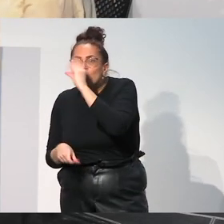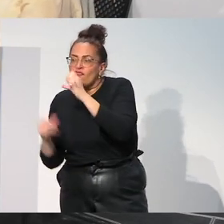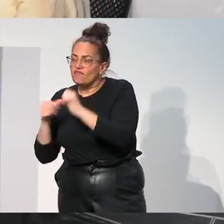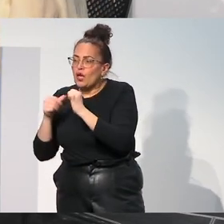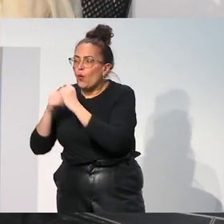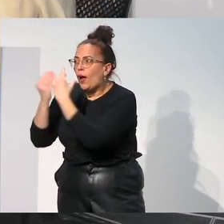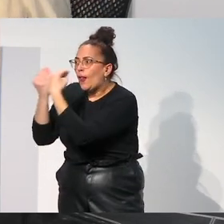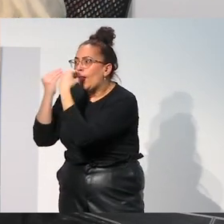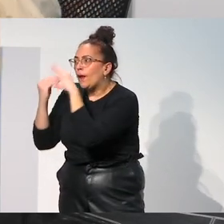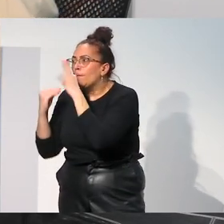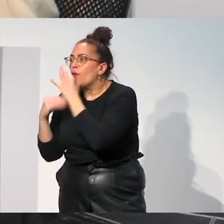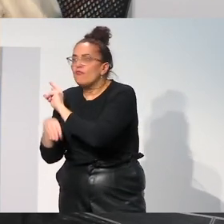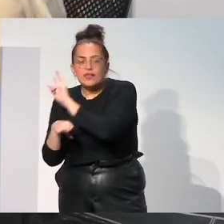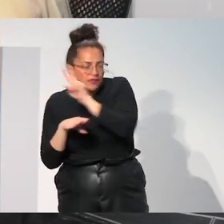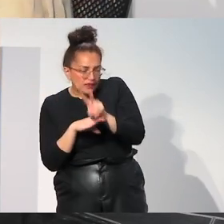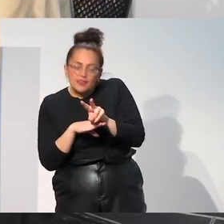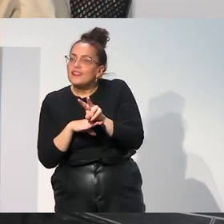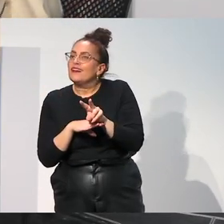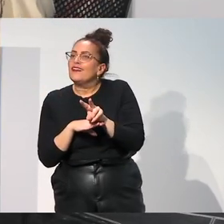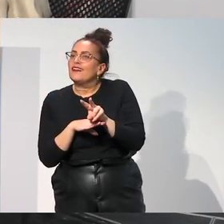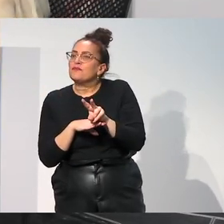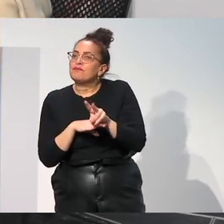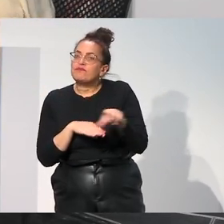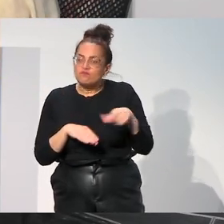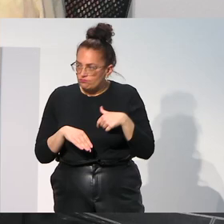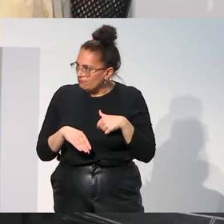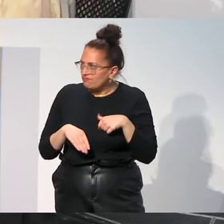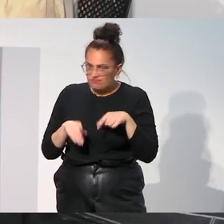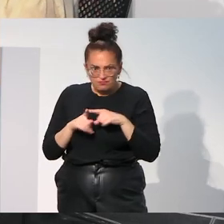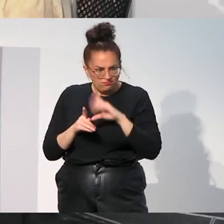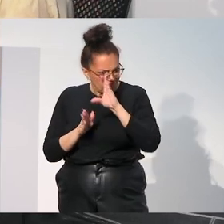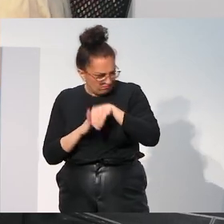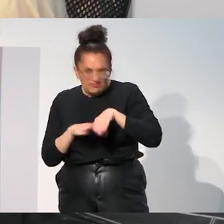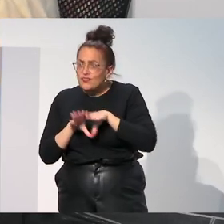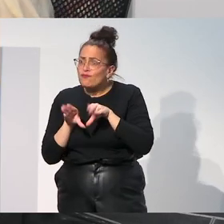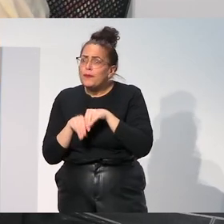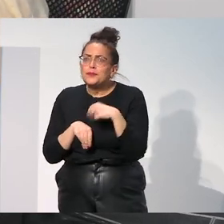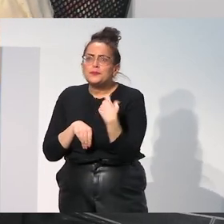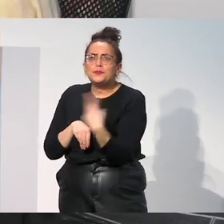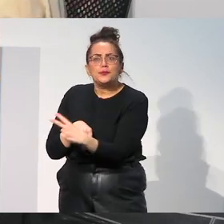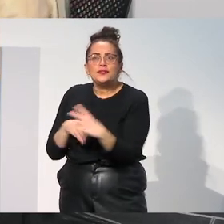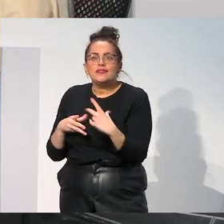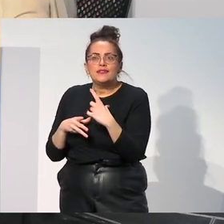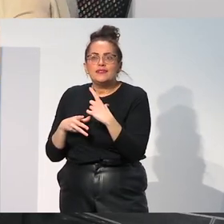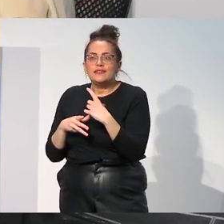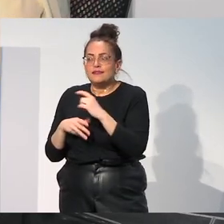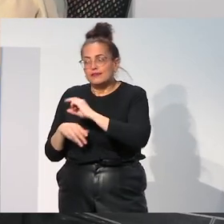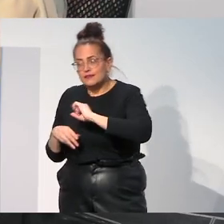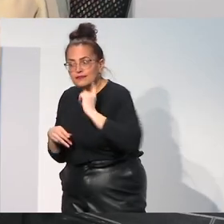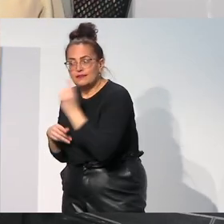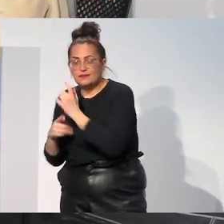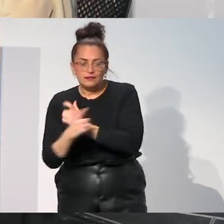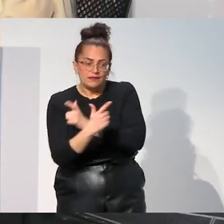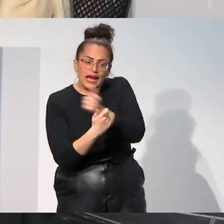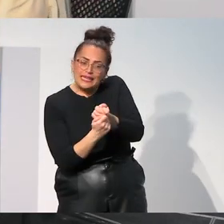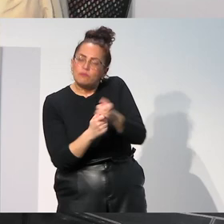cours finissent par voir le pingouin qui fait partie de cette famille-là. Il y a tout est adapté en fonction et chacun a changé